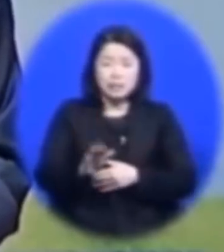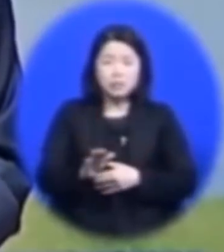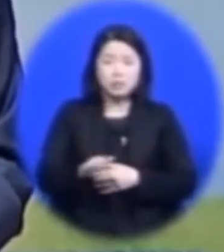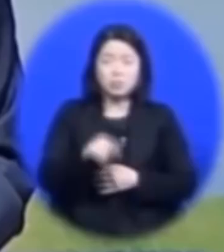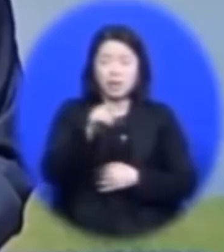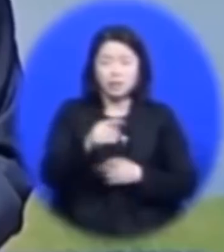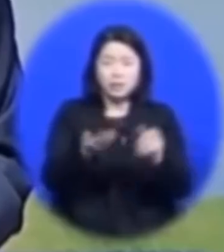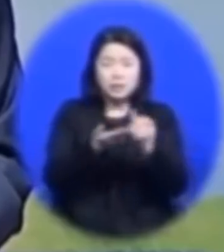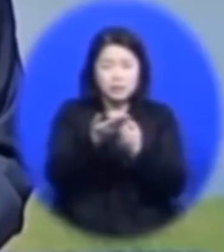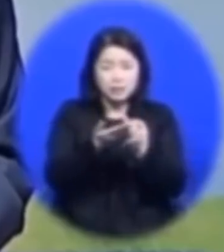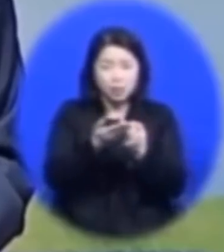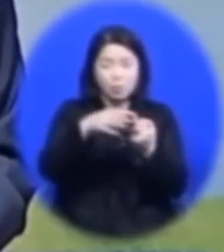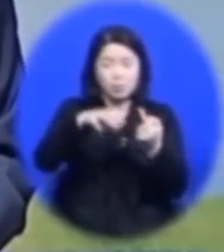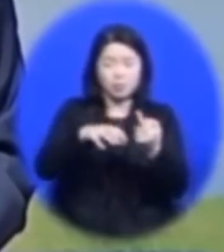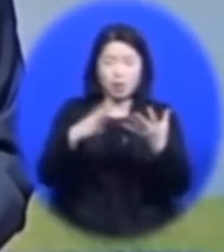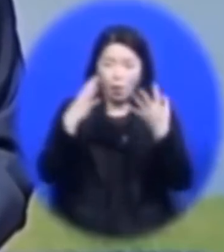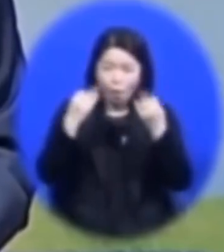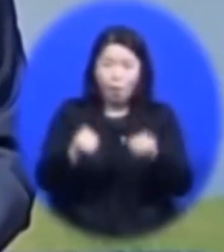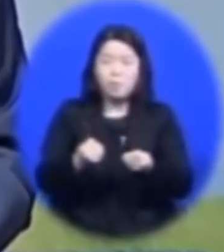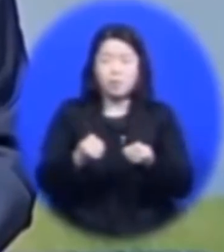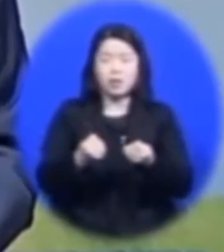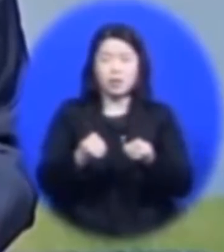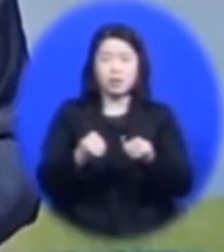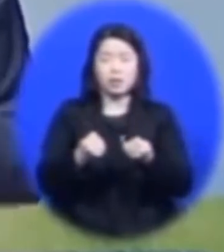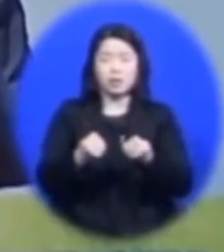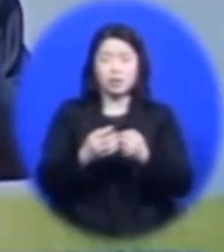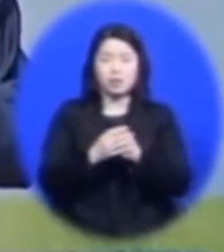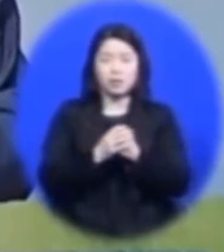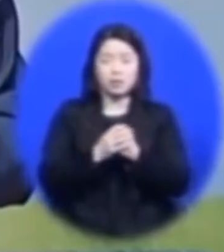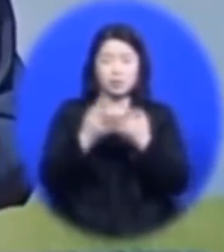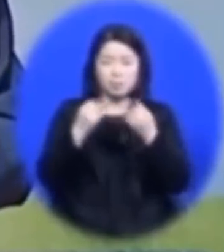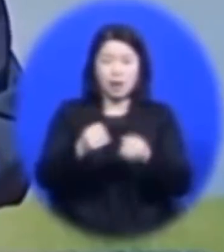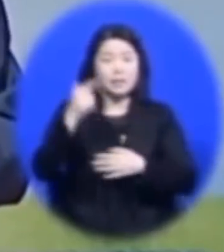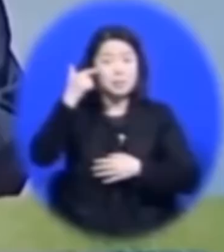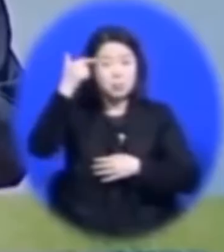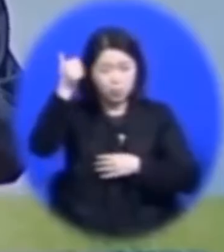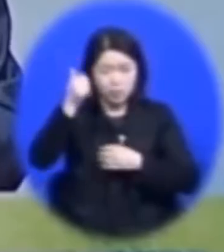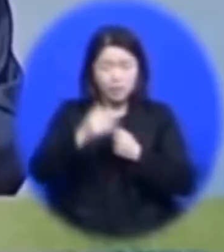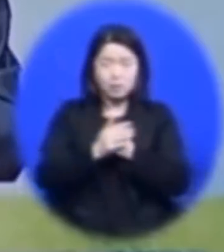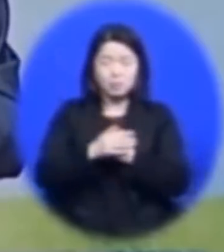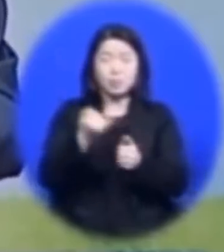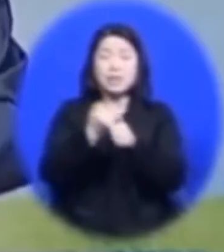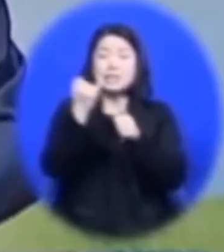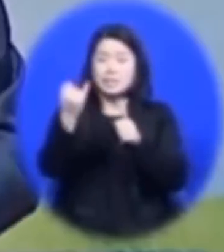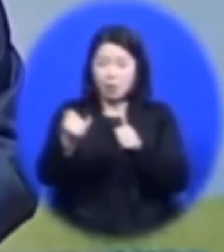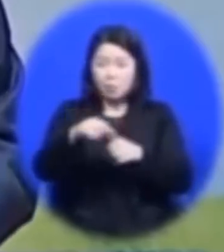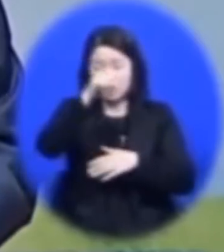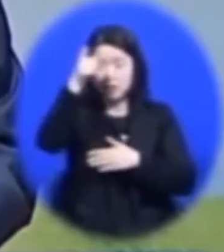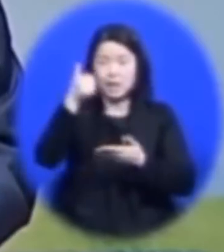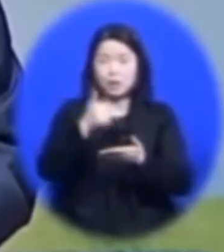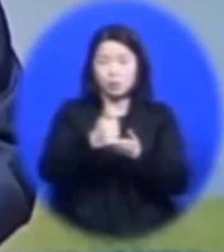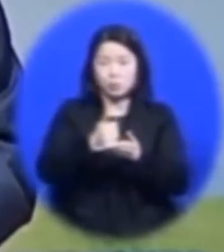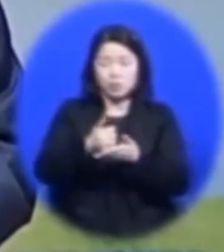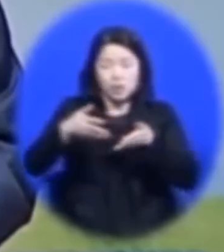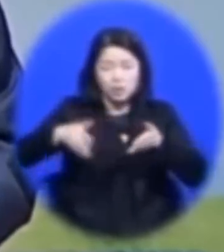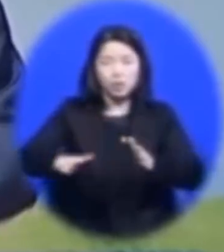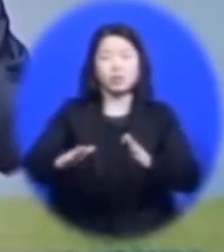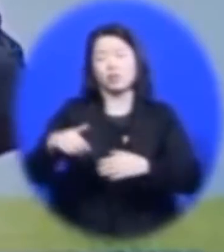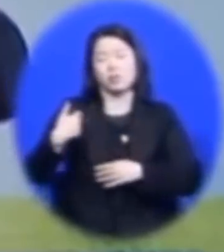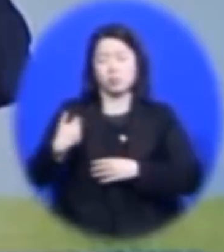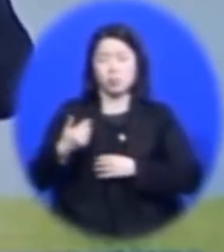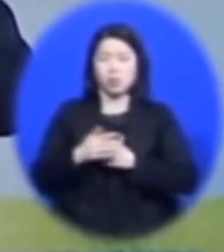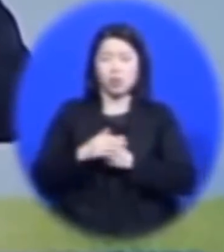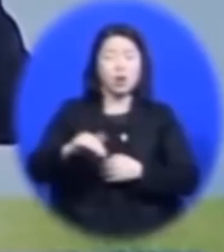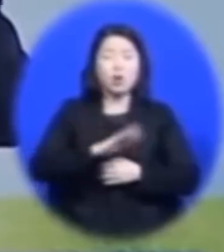섬에서 얼마나 많은 목사님 또는 사모님 장로님들이 배출이 되었는지 모릅니다